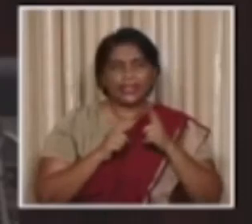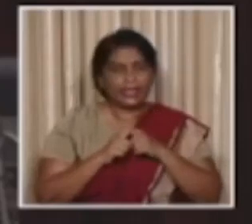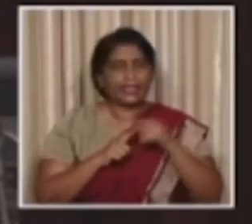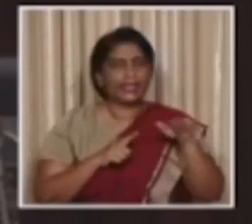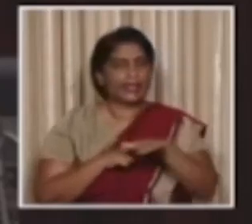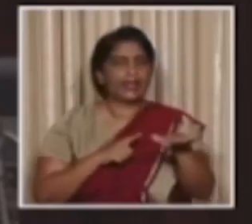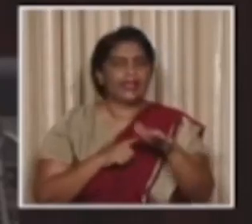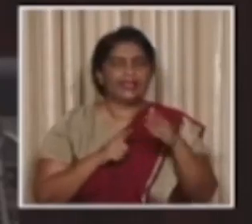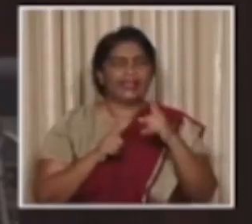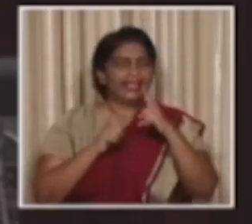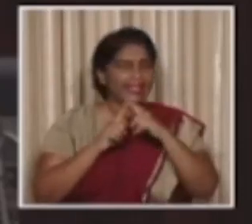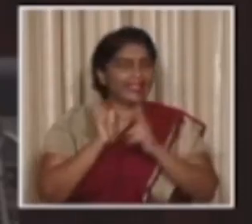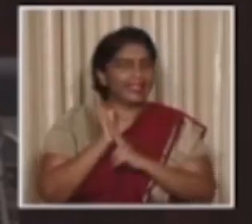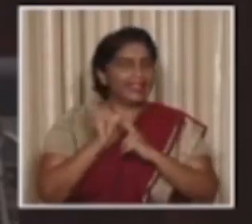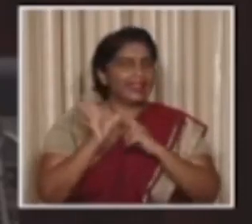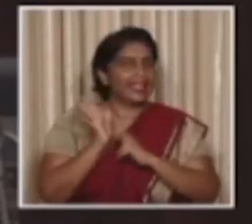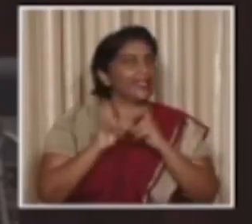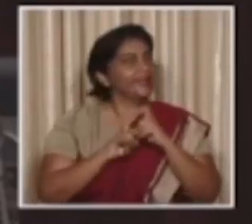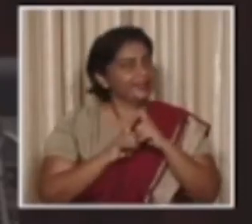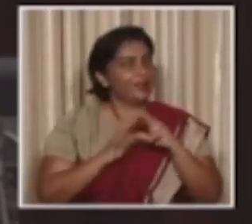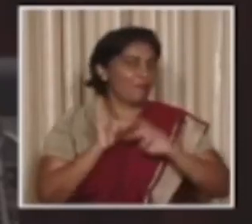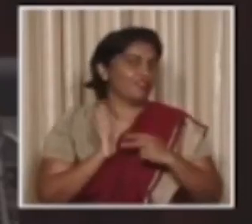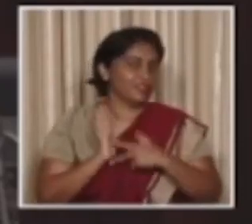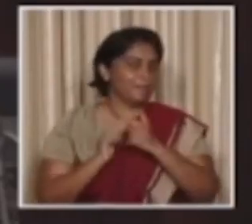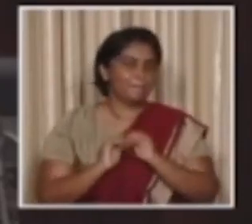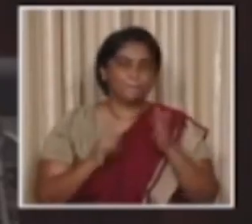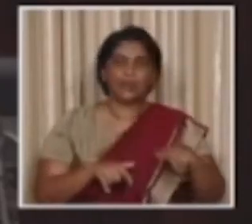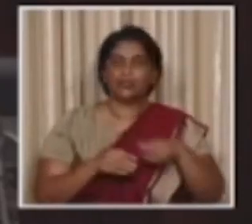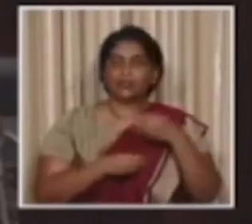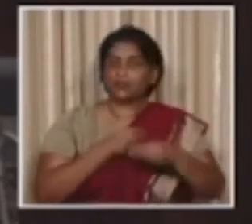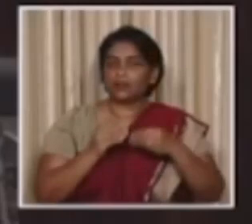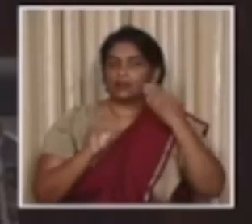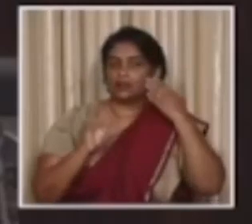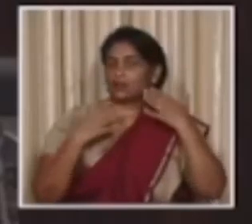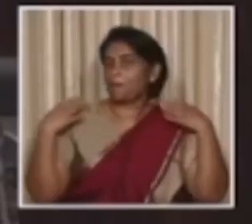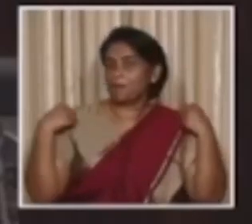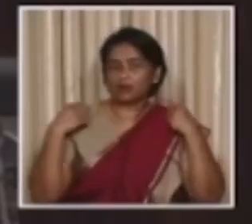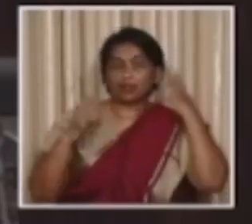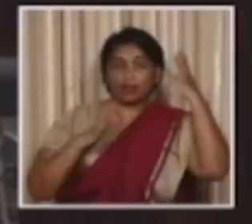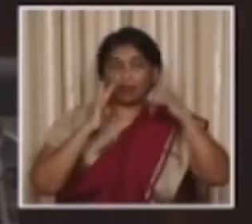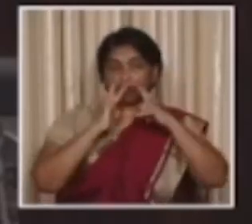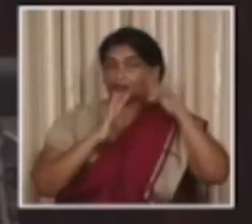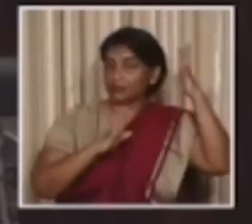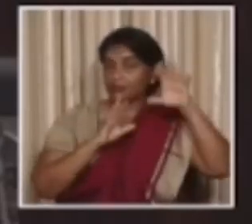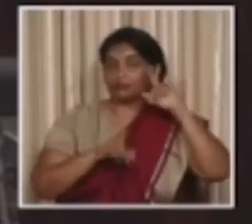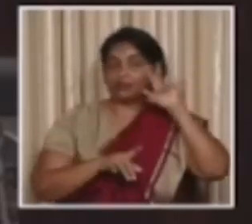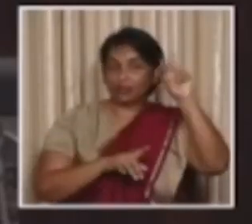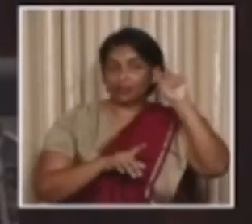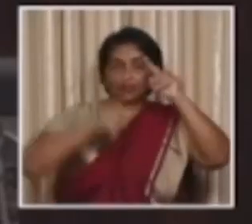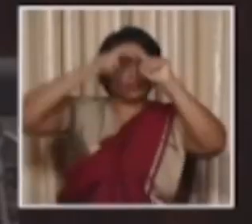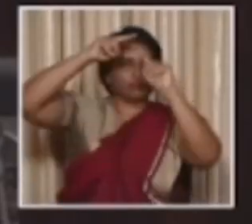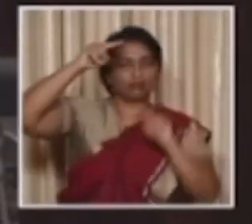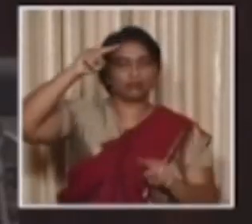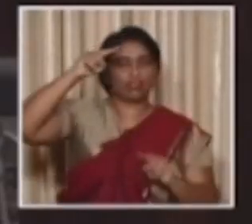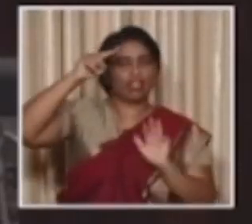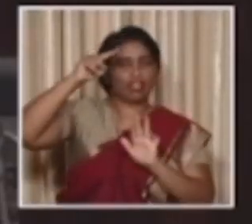පටන් ගත්තේ. මොකද අද වෙනකොට අපි ව්‍යාපාර පහසුකම් කිරීමේ දර්ශකයේ ජාත්‍යන්තර දර්ශකයේ 99 වැනි